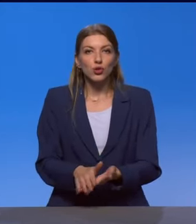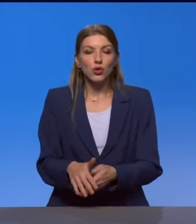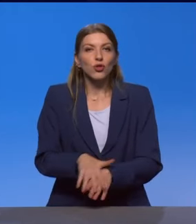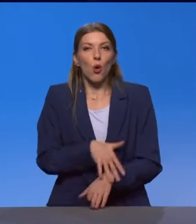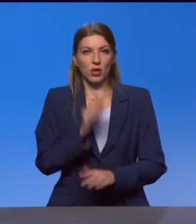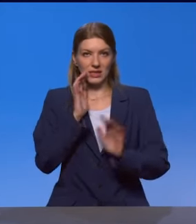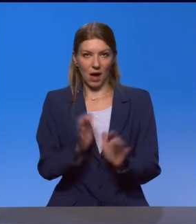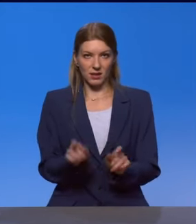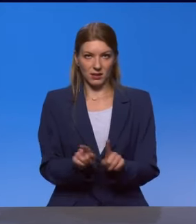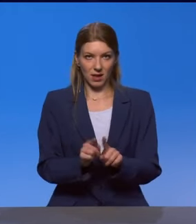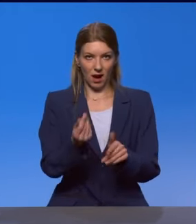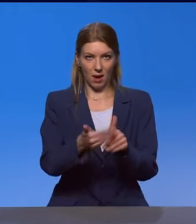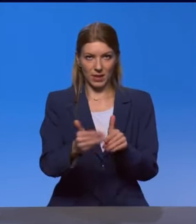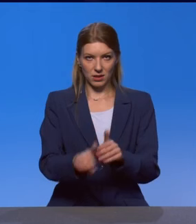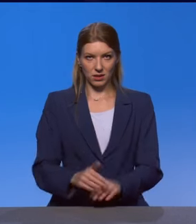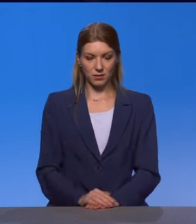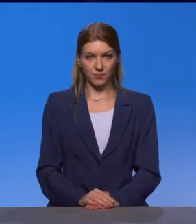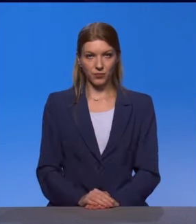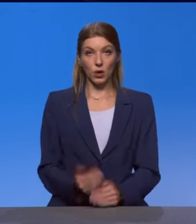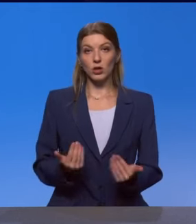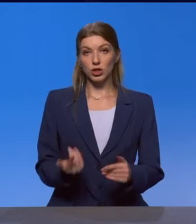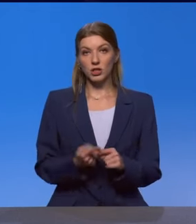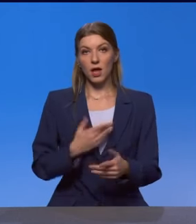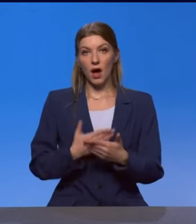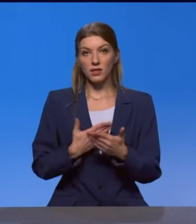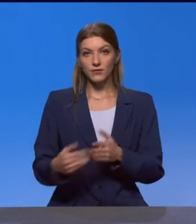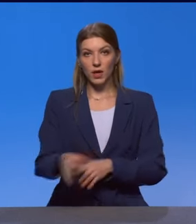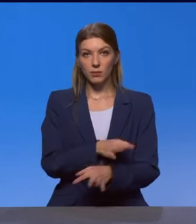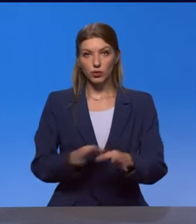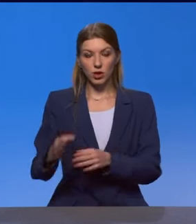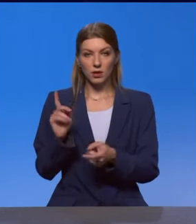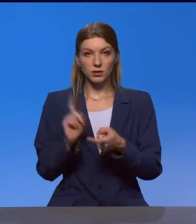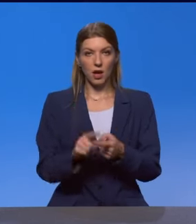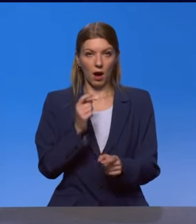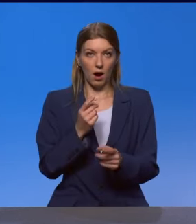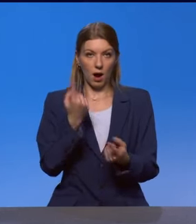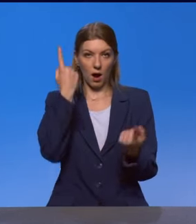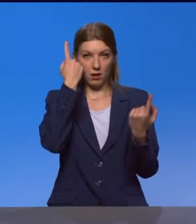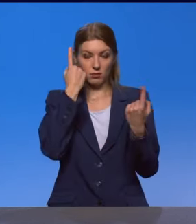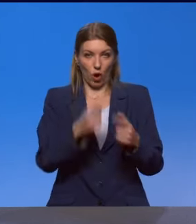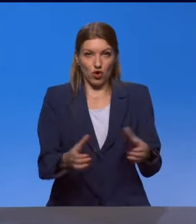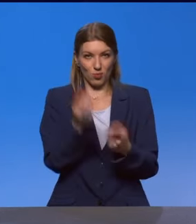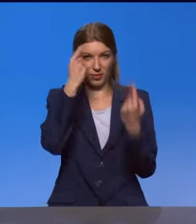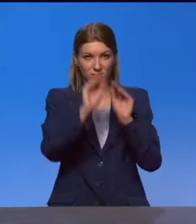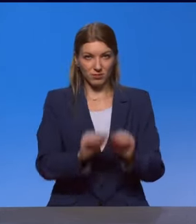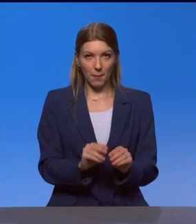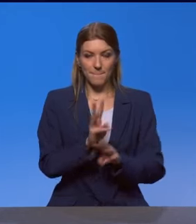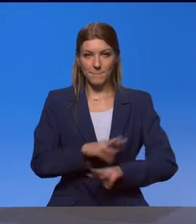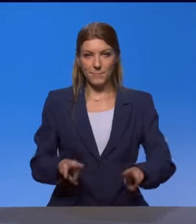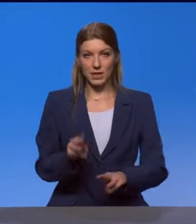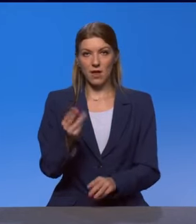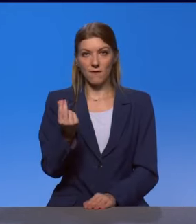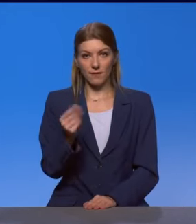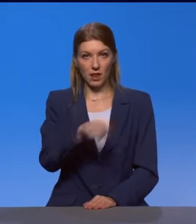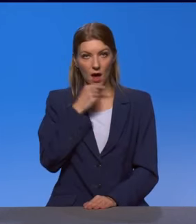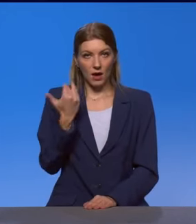этот вопрос активно обсуждается в рамках рабочей группы Минфина России на площадке аппарат правительства. Я сейчас